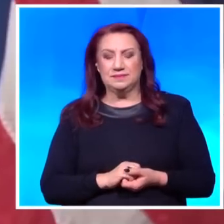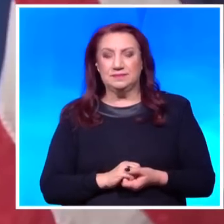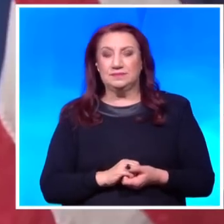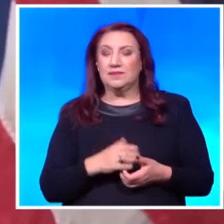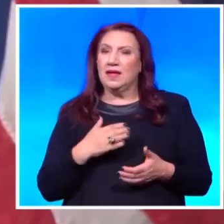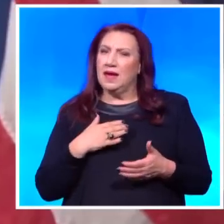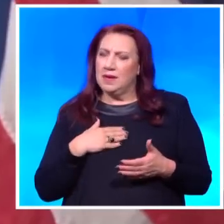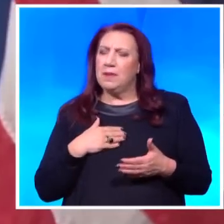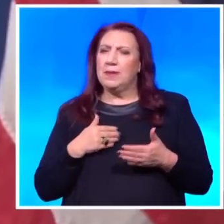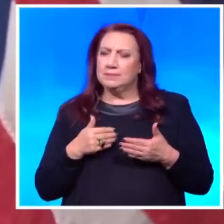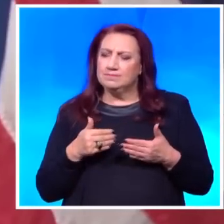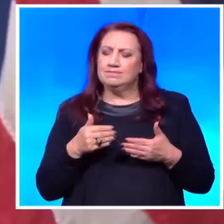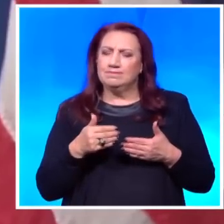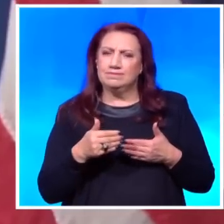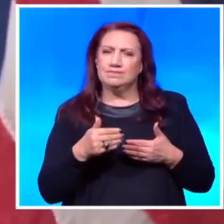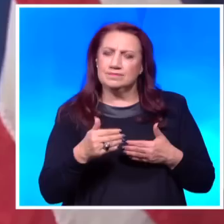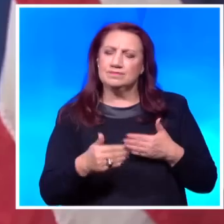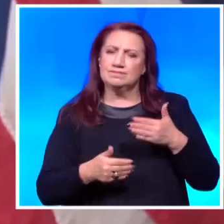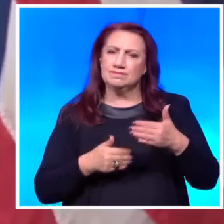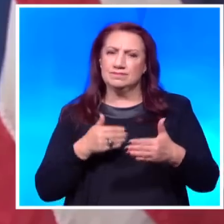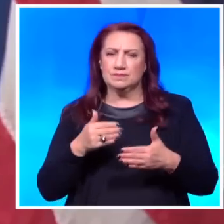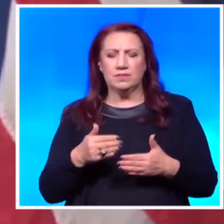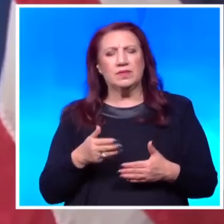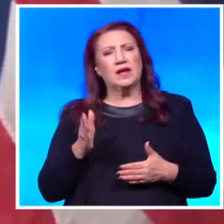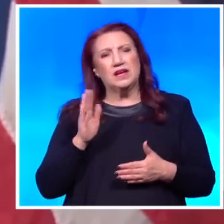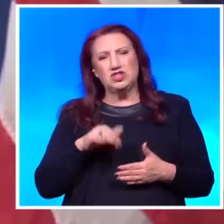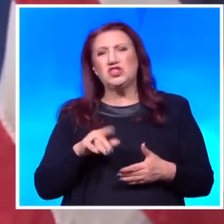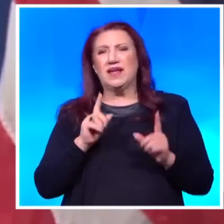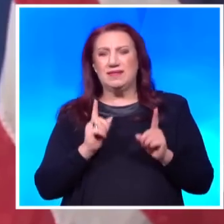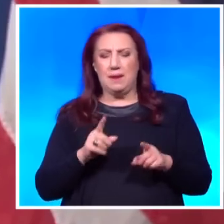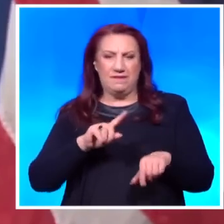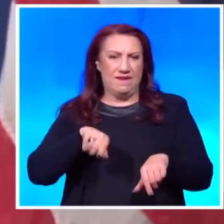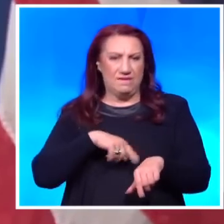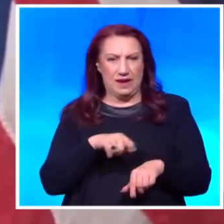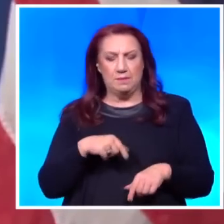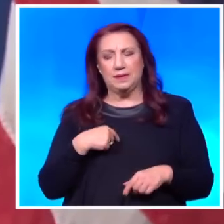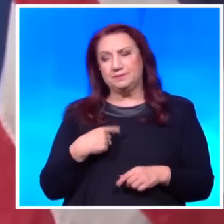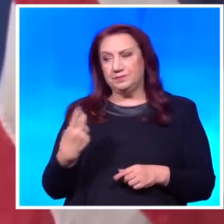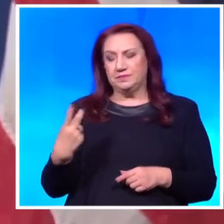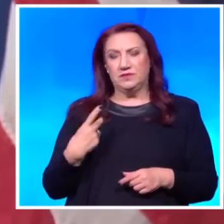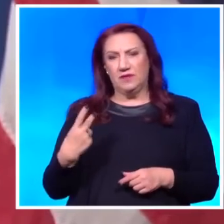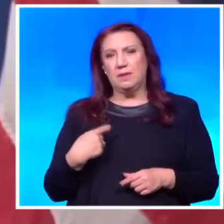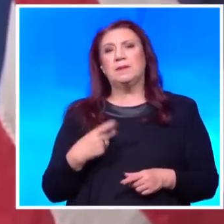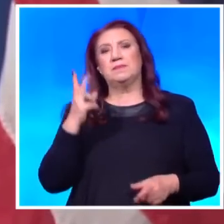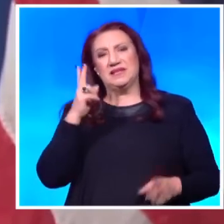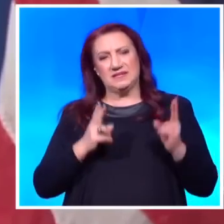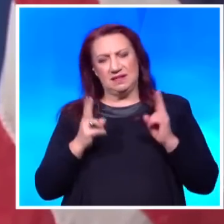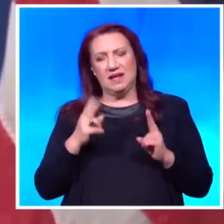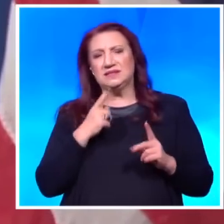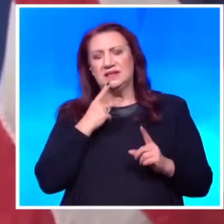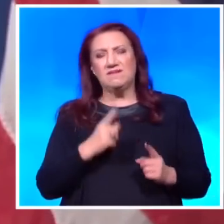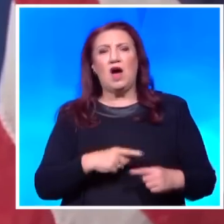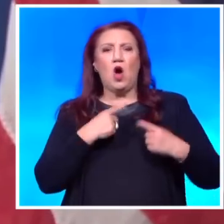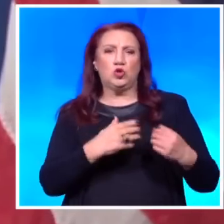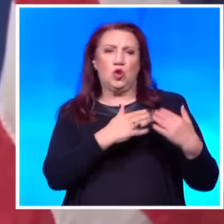Напредъкът е труден и ще отнеме време. Но и двамата сме съгласни, че е от ключово значение да управляваме отговорно взаимоотношенията